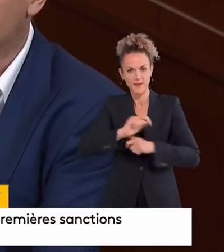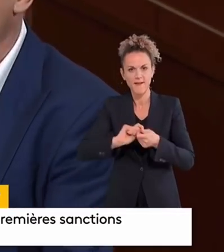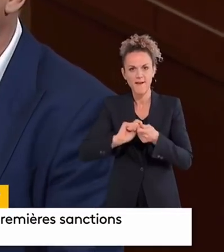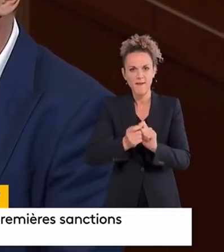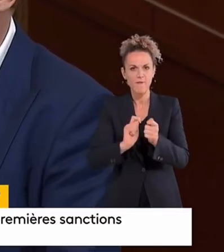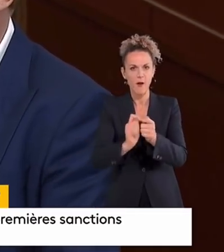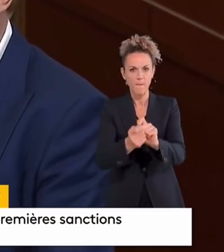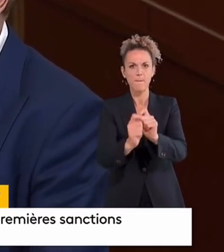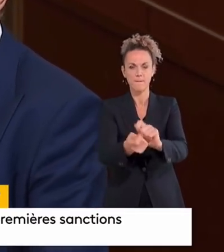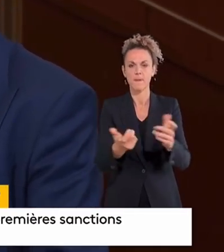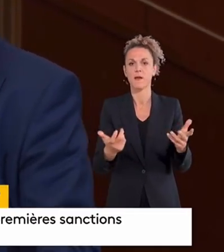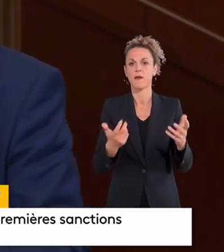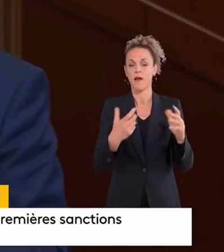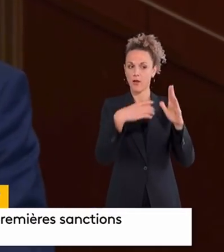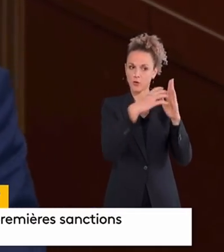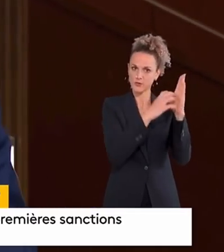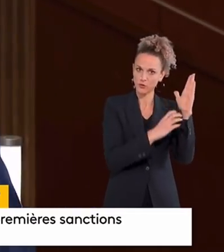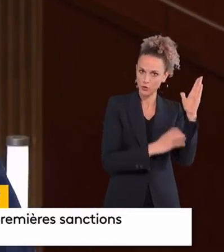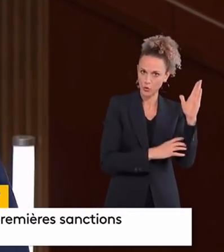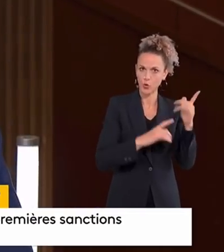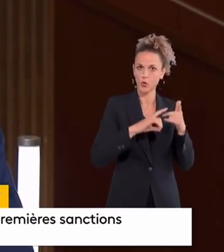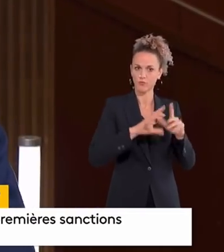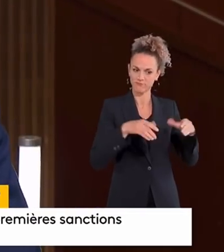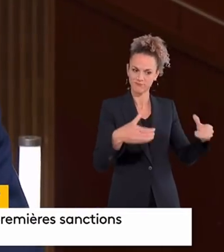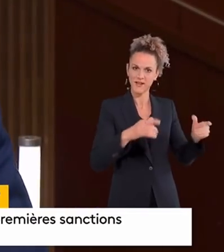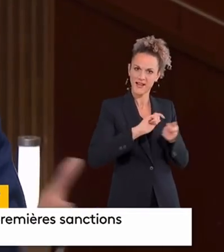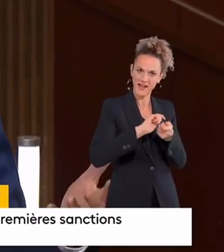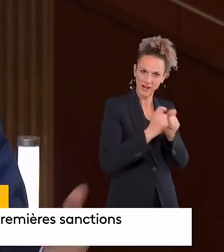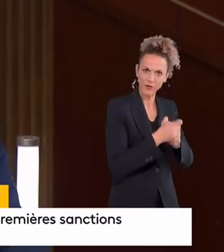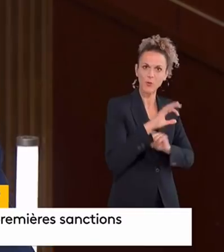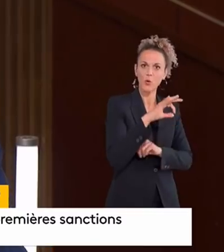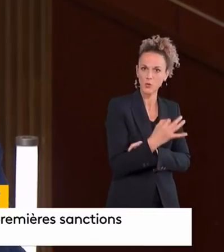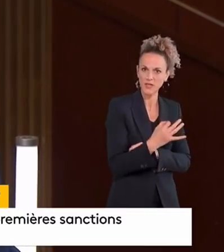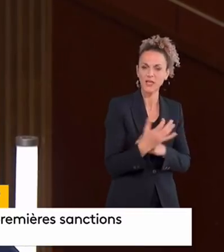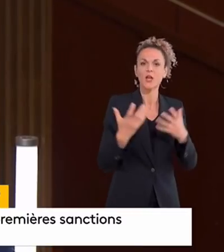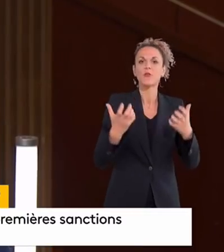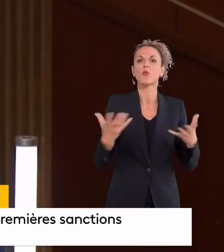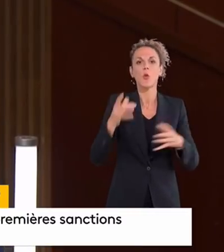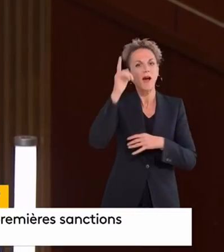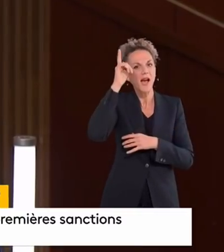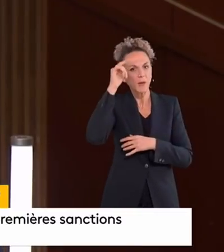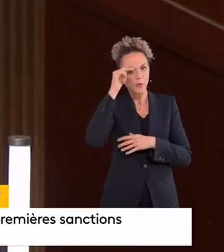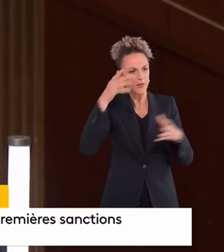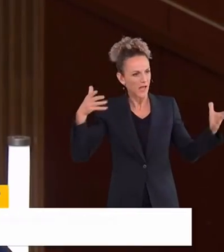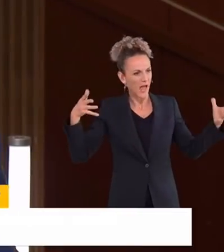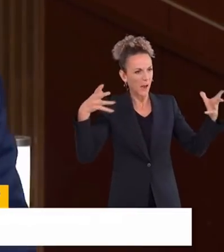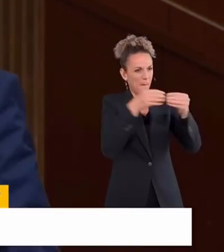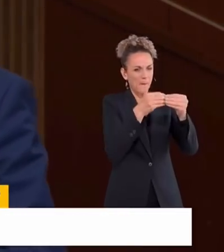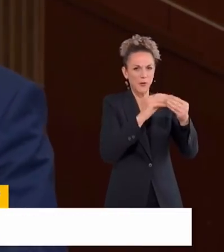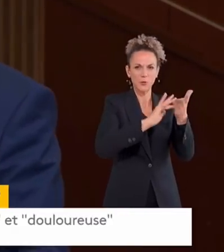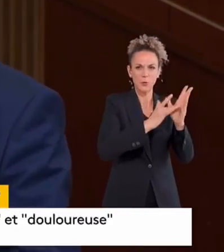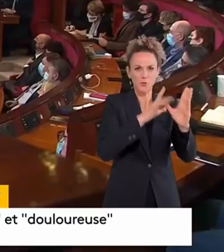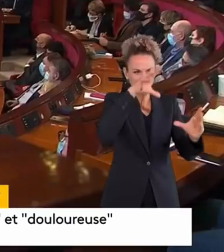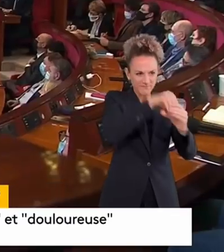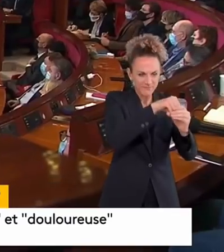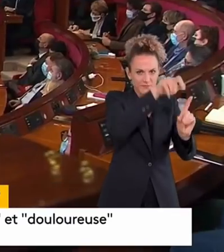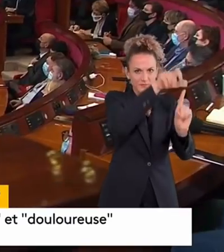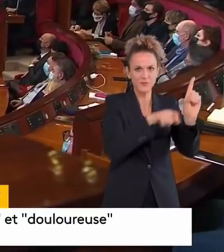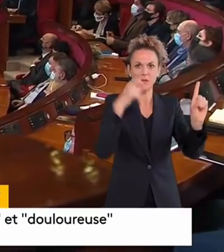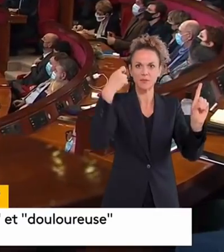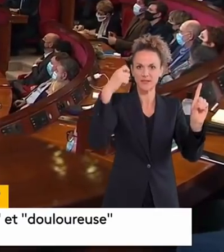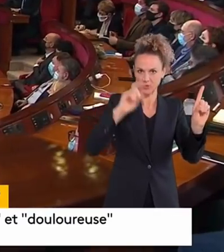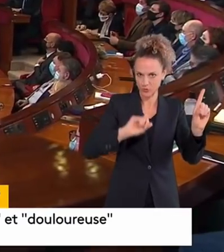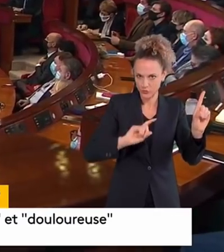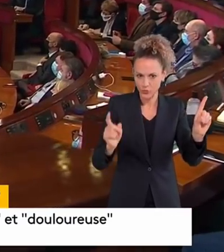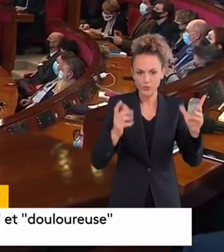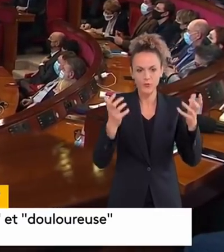réformes constitutionnelles. Nous souhaitons déprésidentialiser la République et faire en sorte que le Parlement,